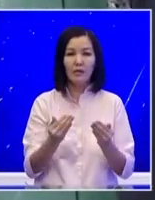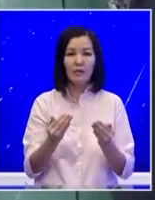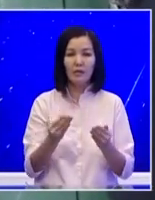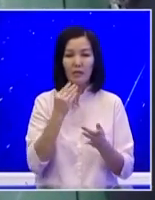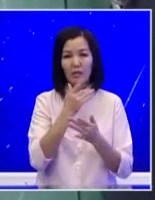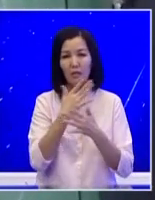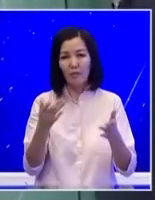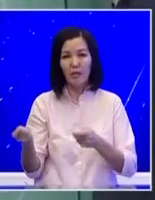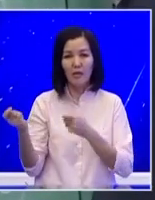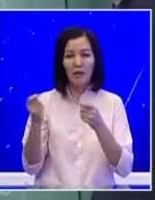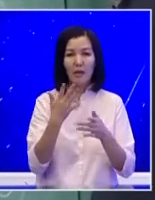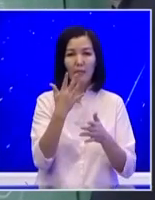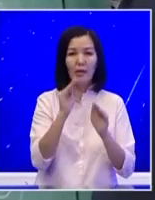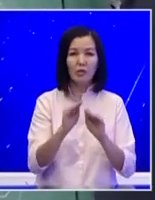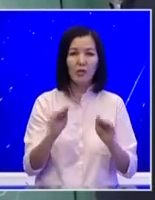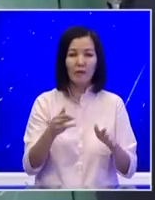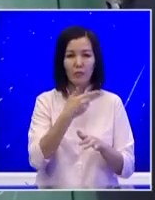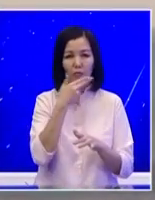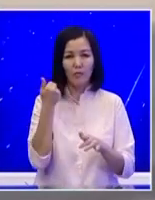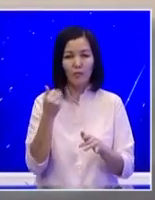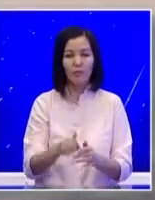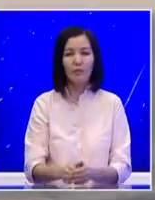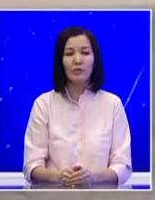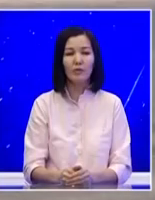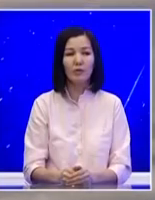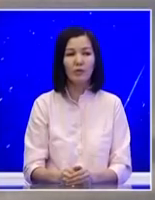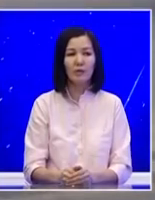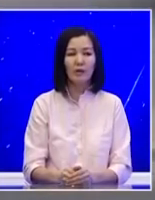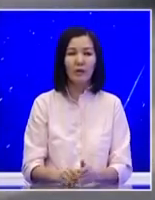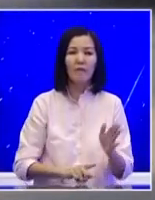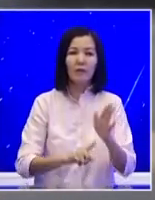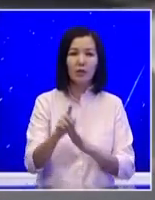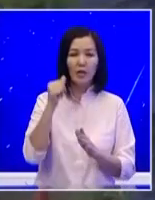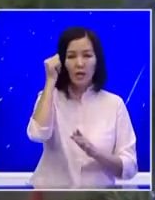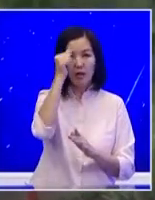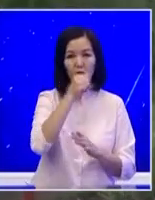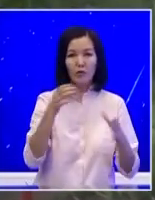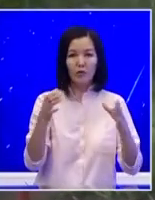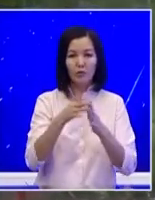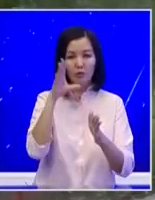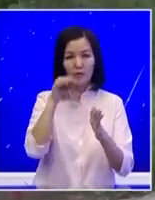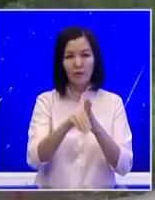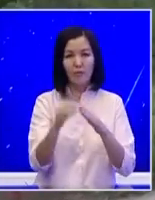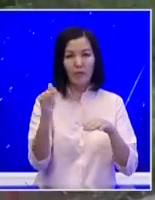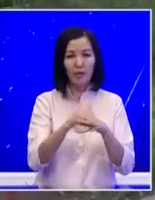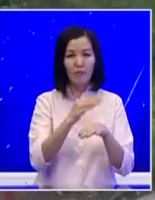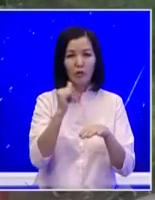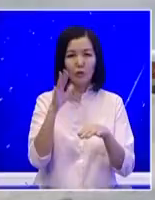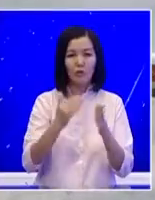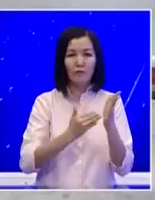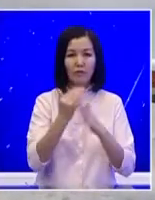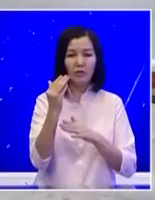еды. У нас дома 5 человек держат уразу. Если в начале года в составе фронт-офиса МИРМДЖ ТСУ числилось